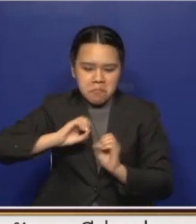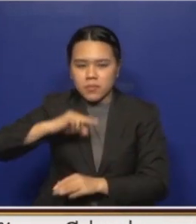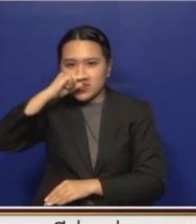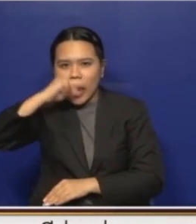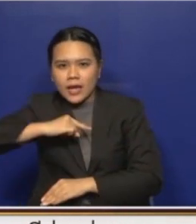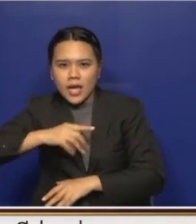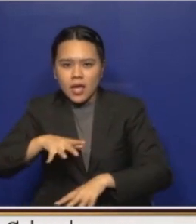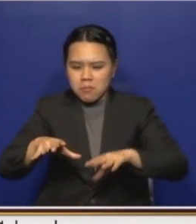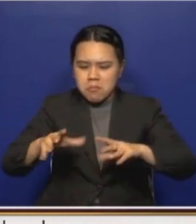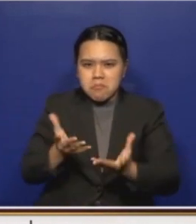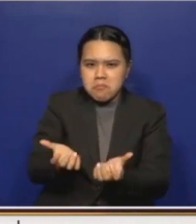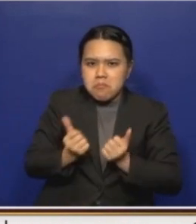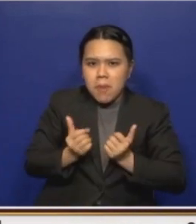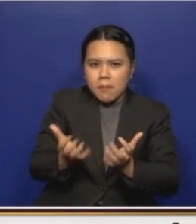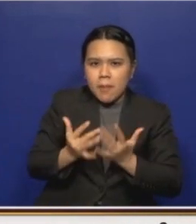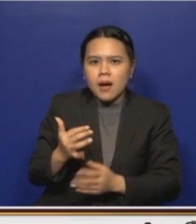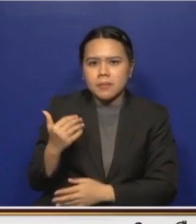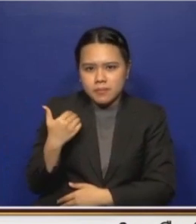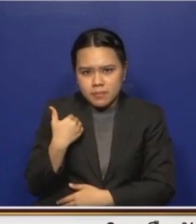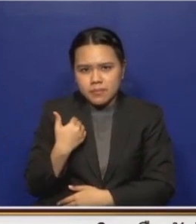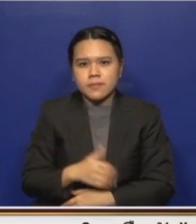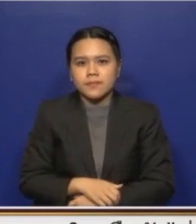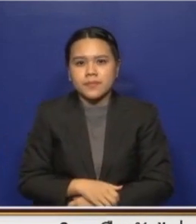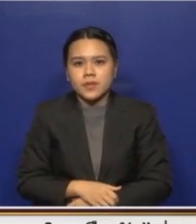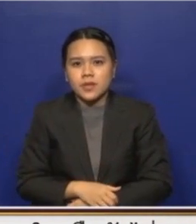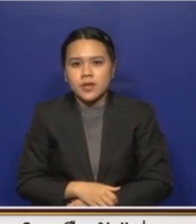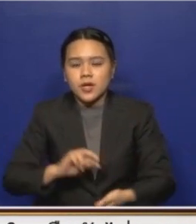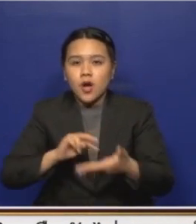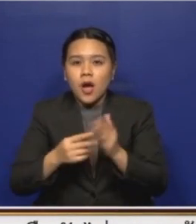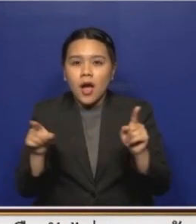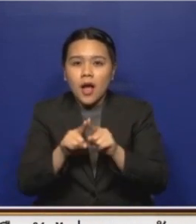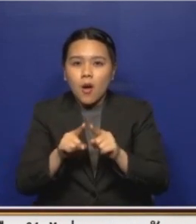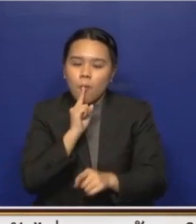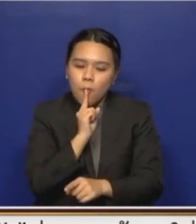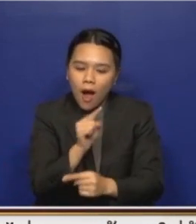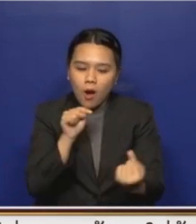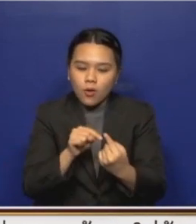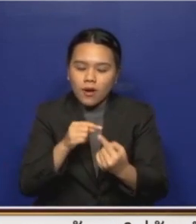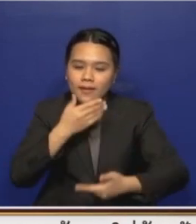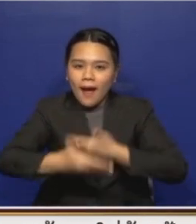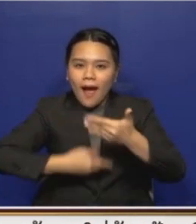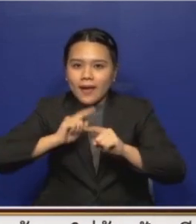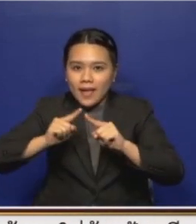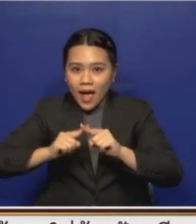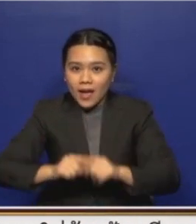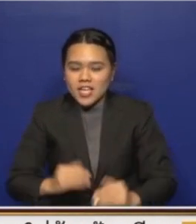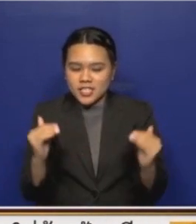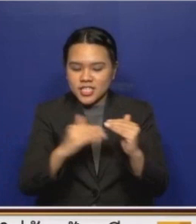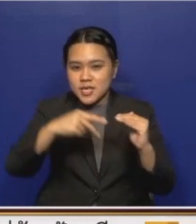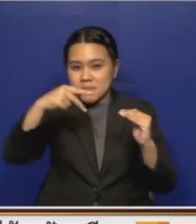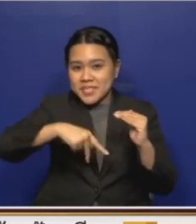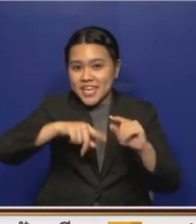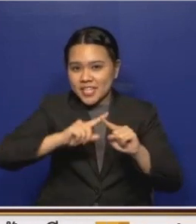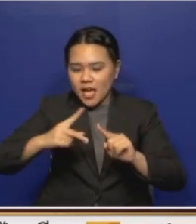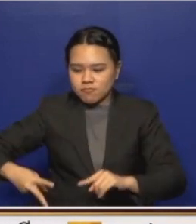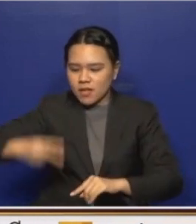ตัดสิทธิพิเศษทางการค้าดังผมยกตัวอย่างไปให้ดูเมื่อกี้นะฮะคราวนี้เรามาดูกันว่าแล้วเปิดเสรีอาเซียน1ม